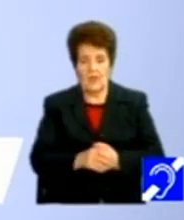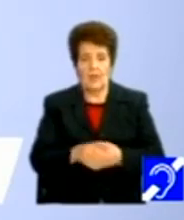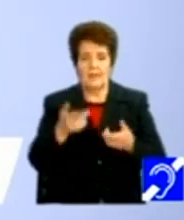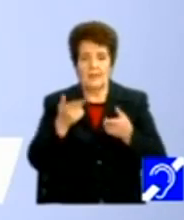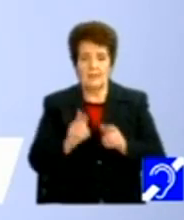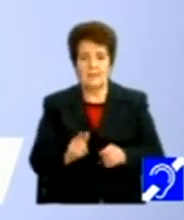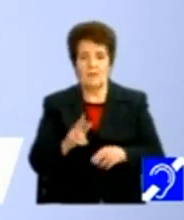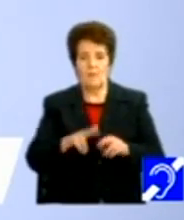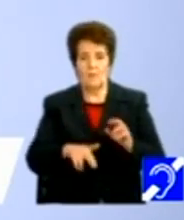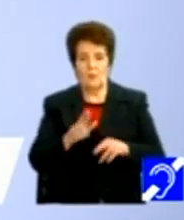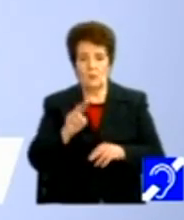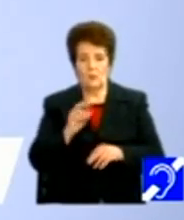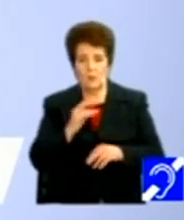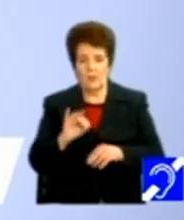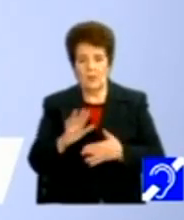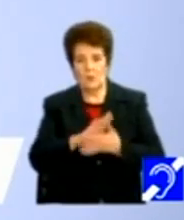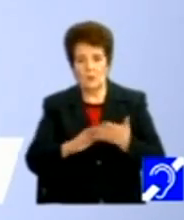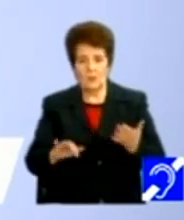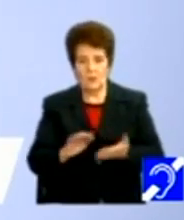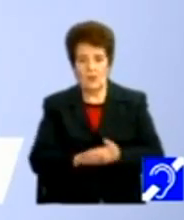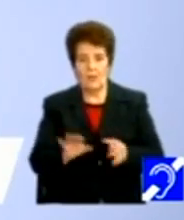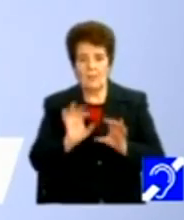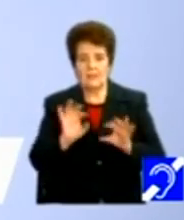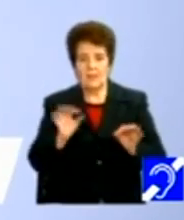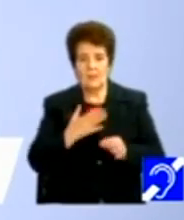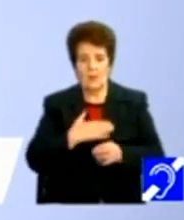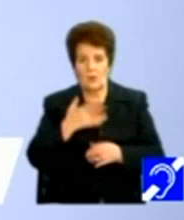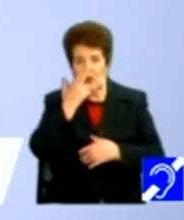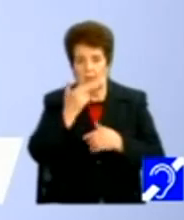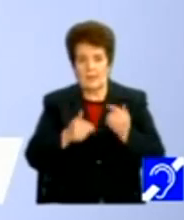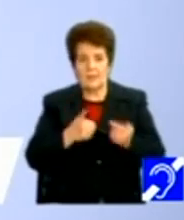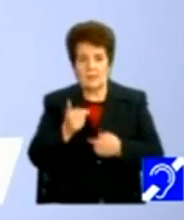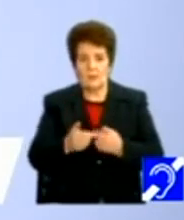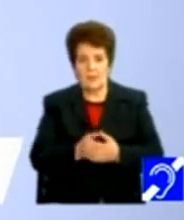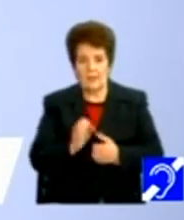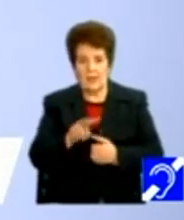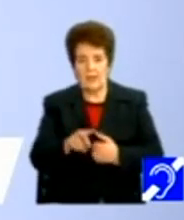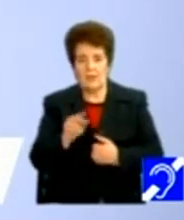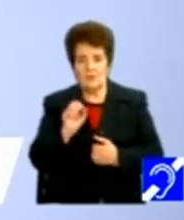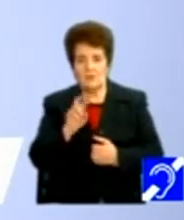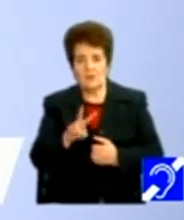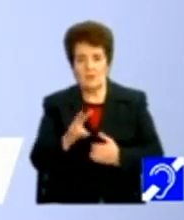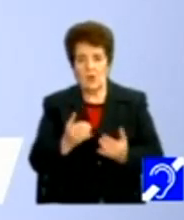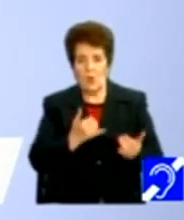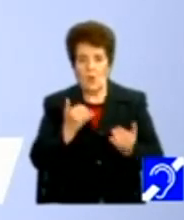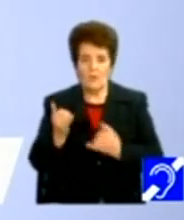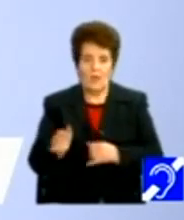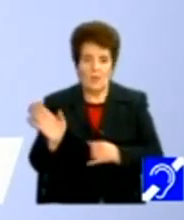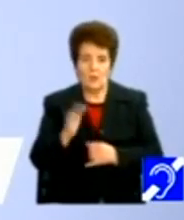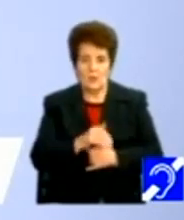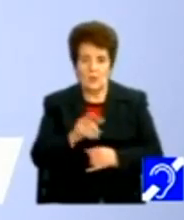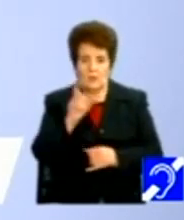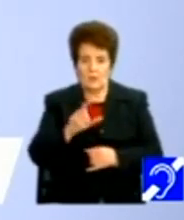desigur vom construi în continuare mesajul nostru tradițional, cel de oferirea tuturor